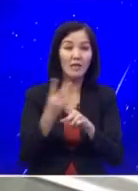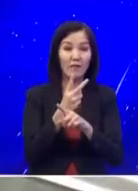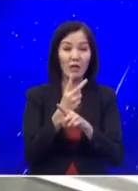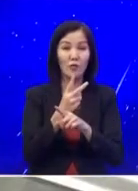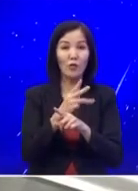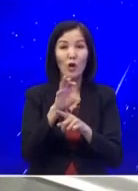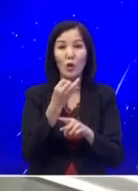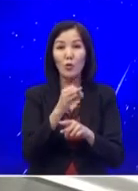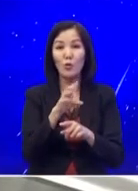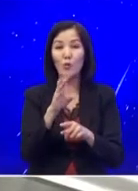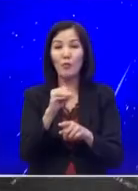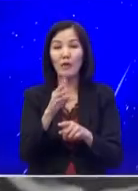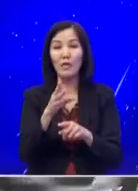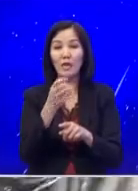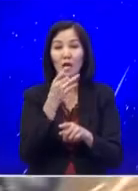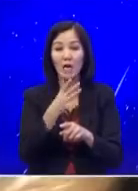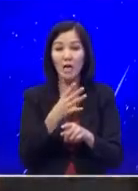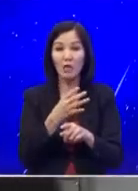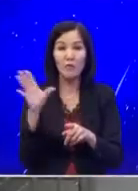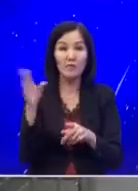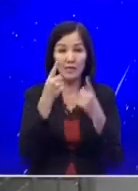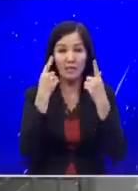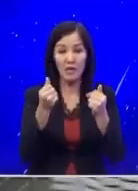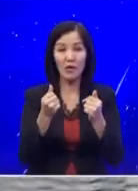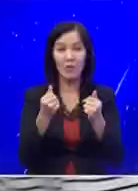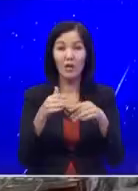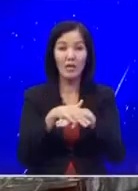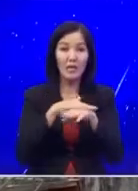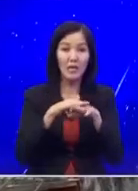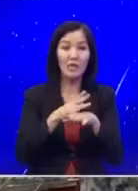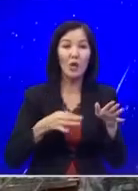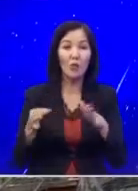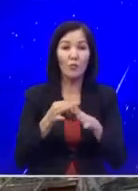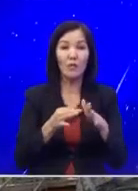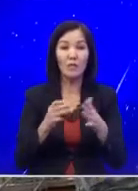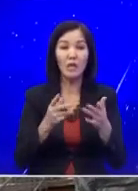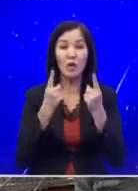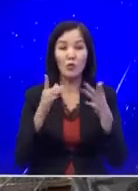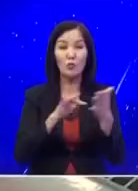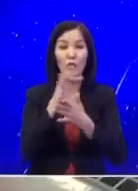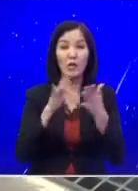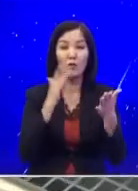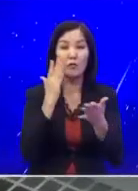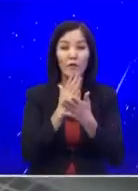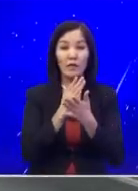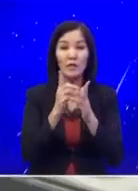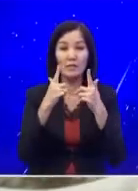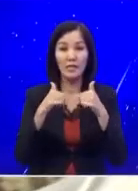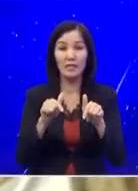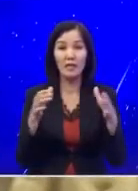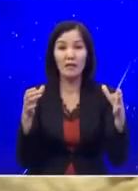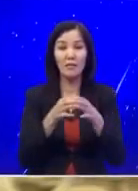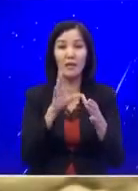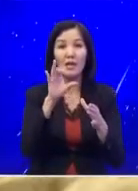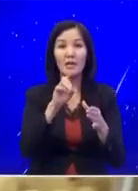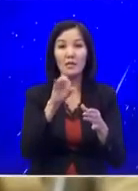Сеть «Тоймарт» уже хорошо себя зарекомендовала не только на рынке области, но в ряде крупных городов Казахстана. Ее создавала компания